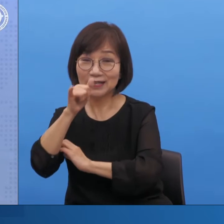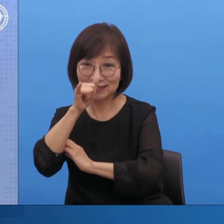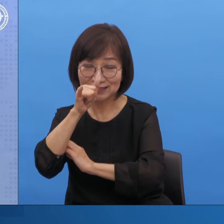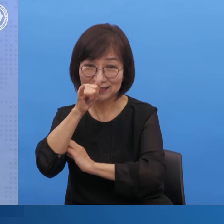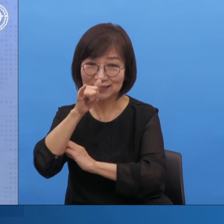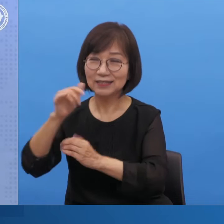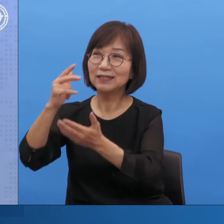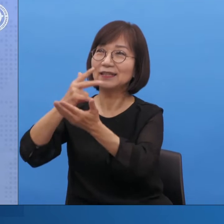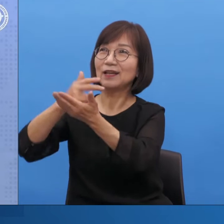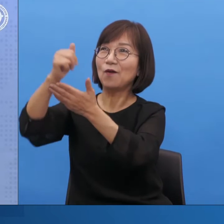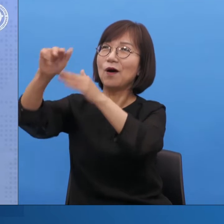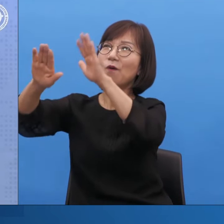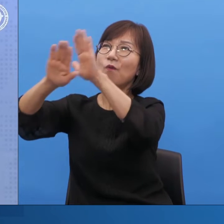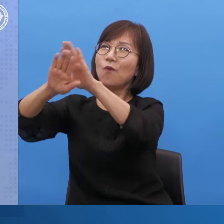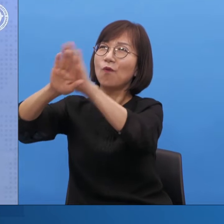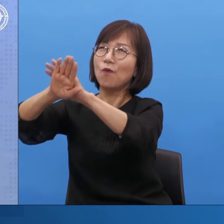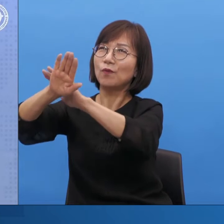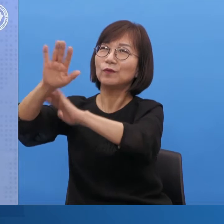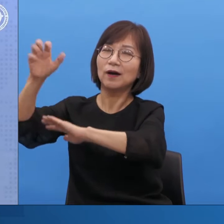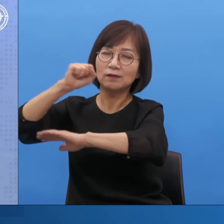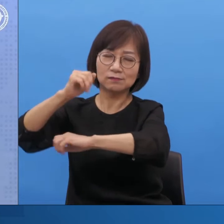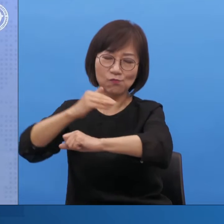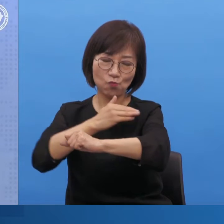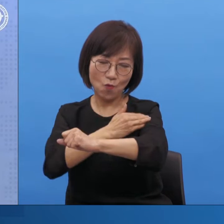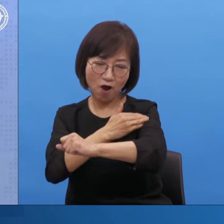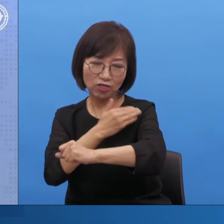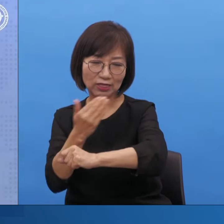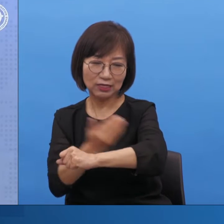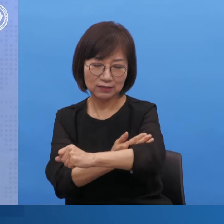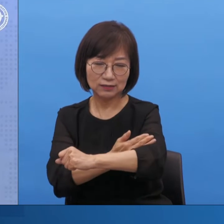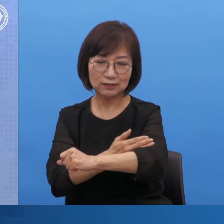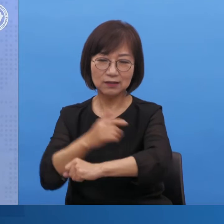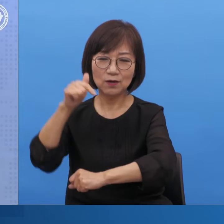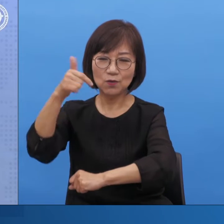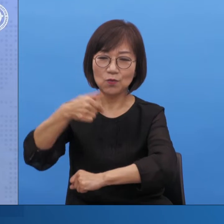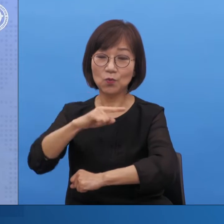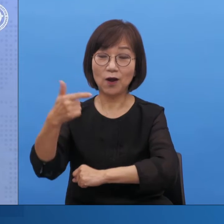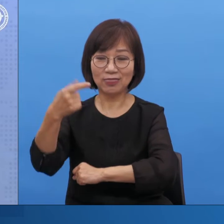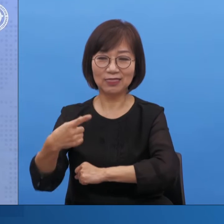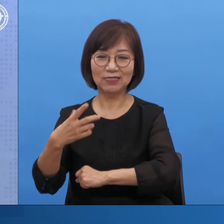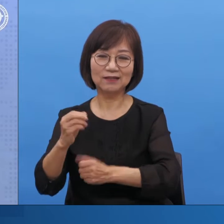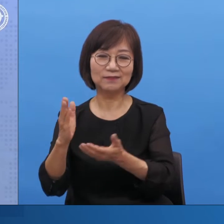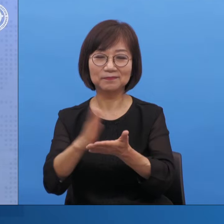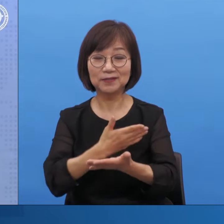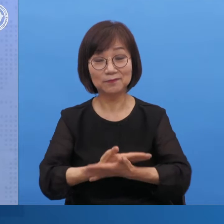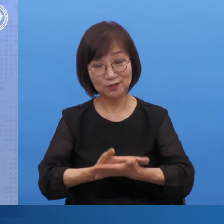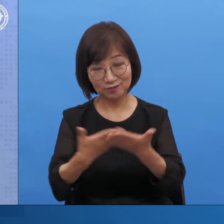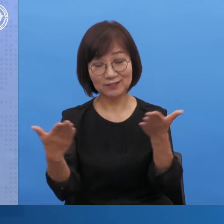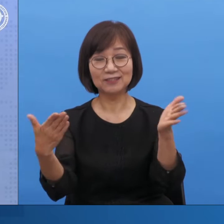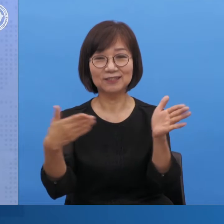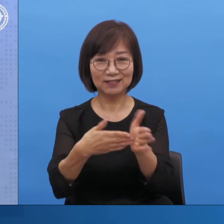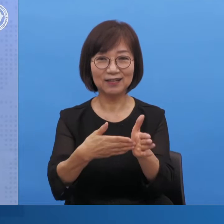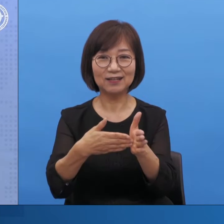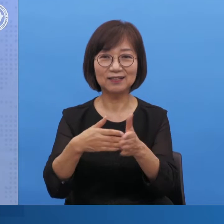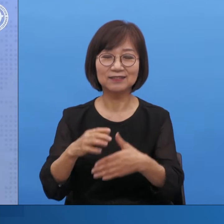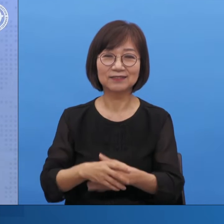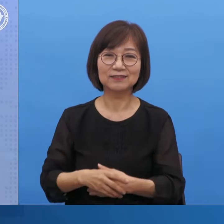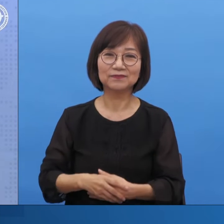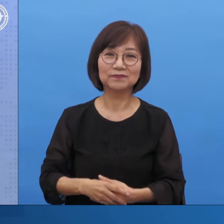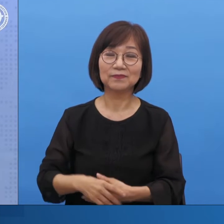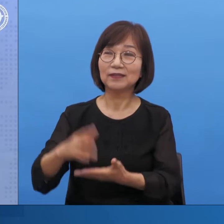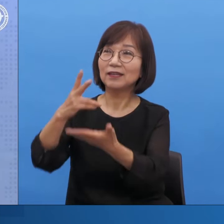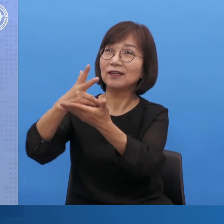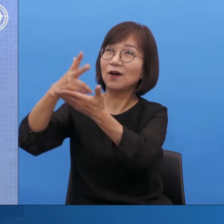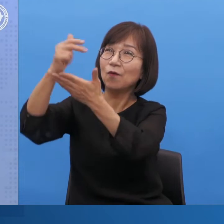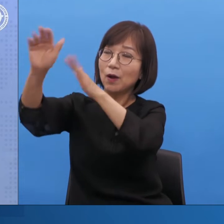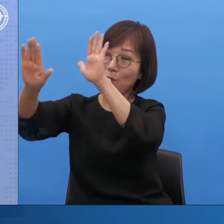오른손이 권능을 베푸시며 Glad songs of salvation are in the tents of the righteous. The right hand of the Lord does violently. 여호와의